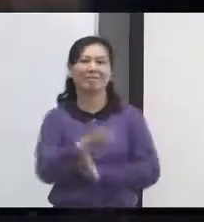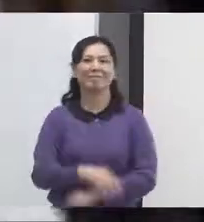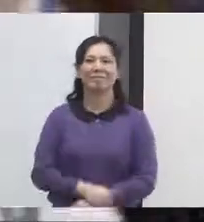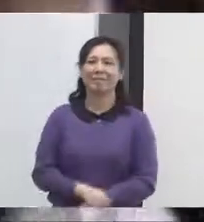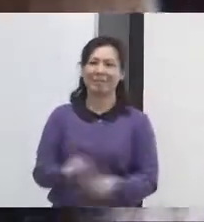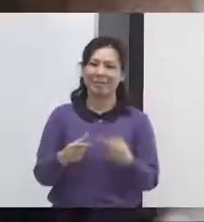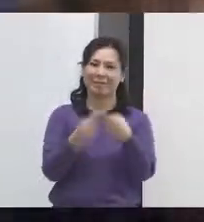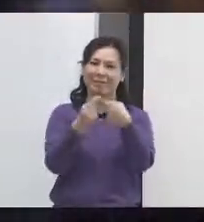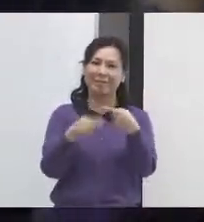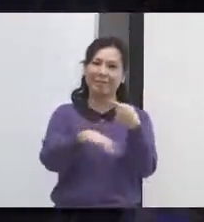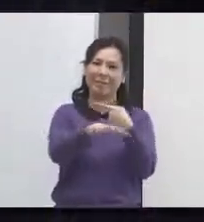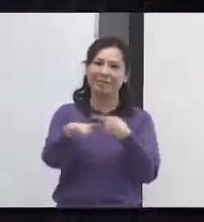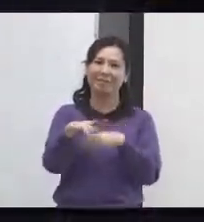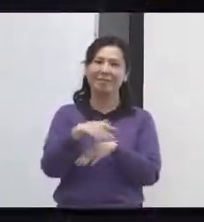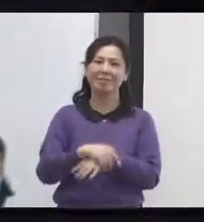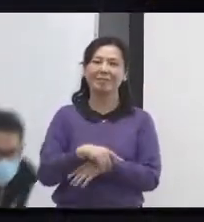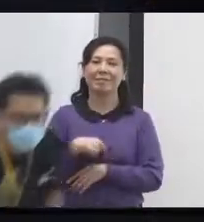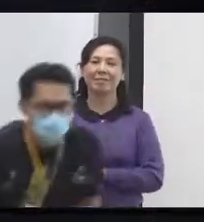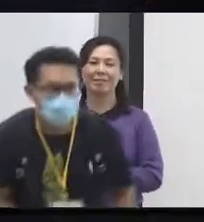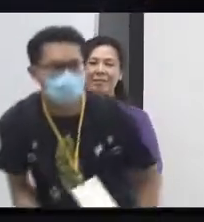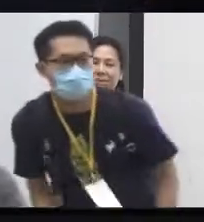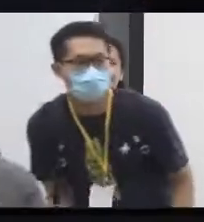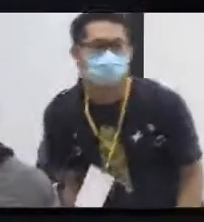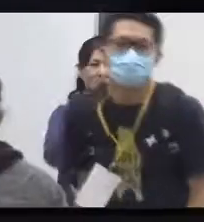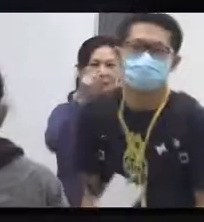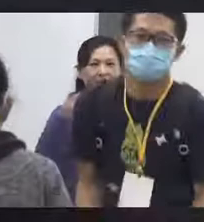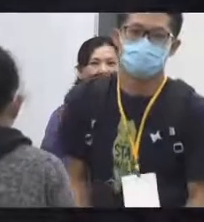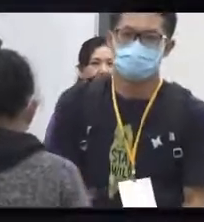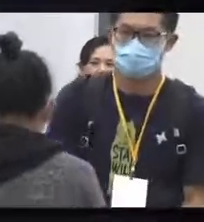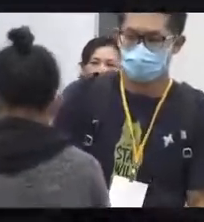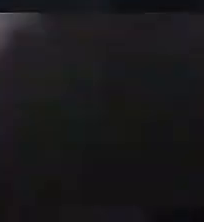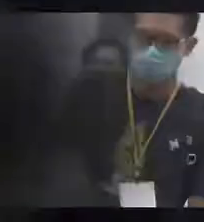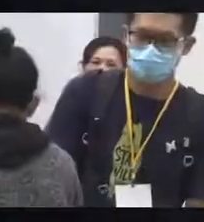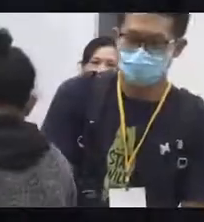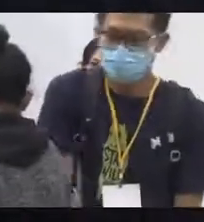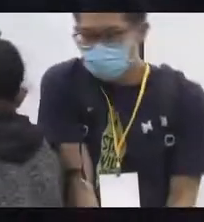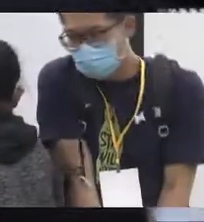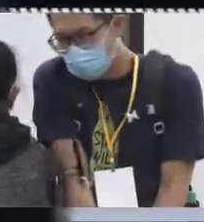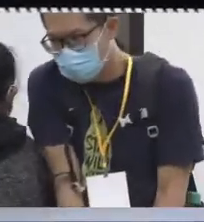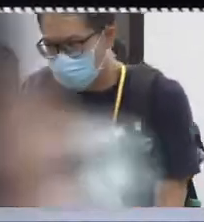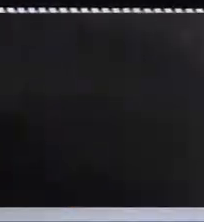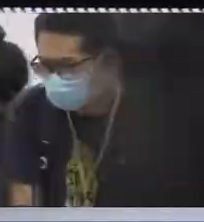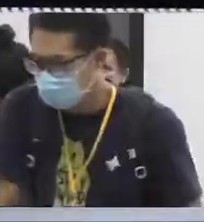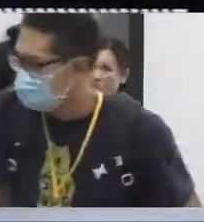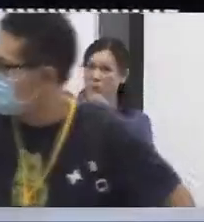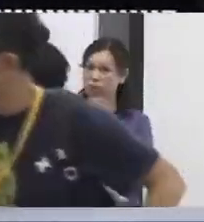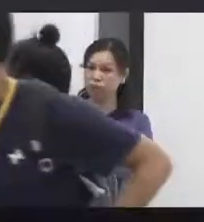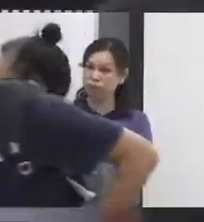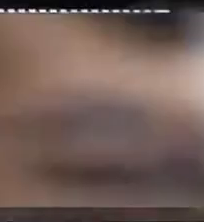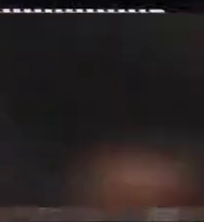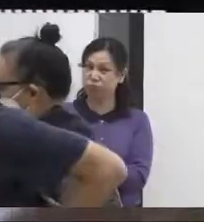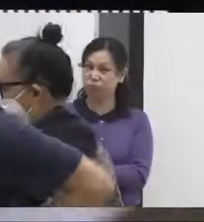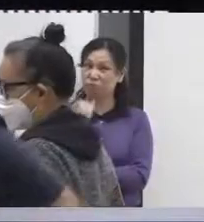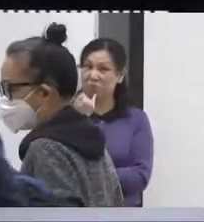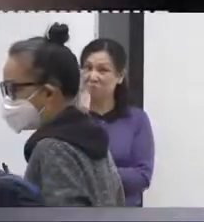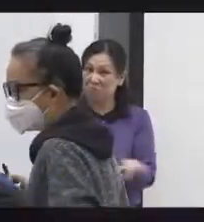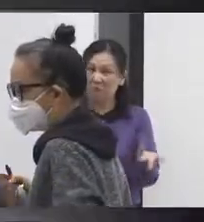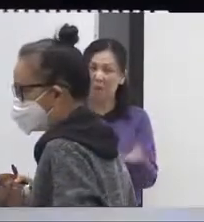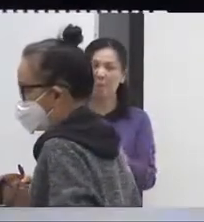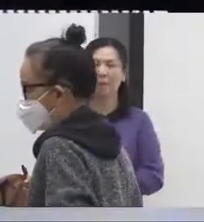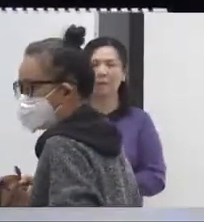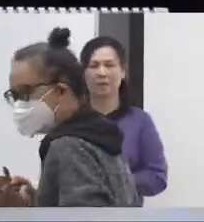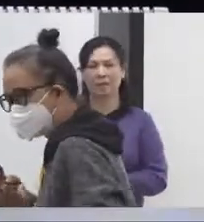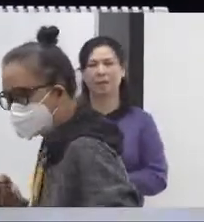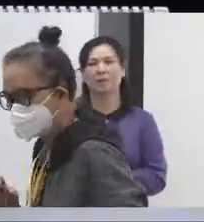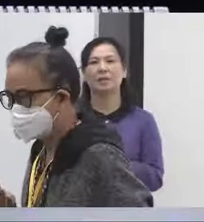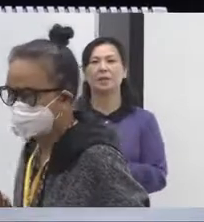一场的话会是就是由 Ariel 张所带来的你付出的房租值得吗，谈空间分析框架下的居住正